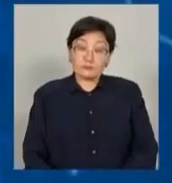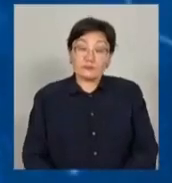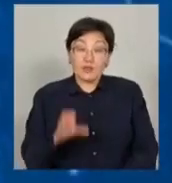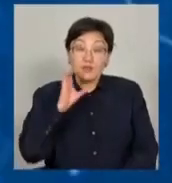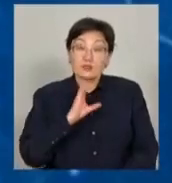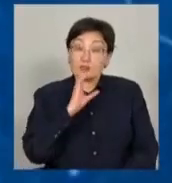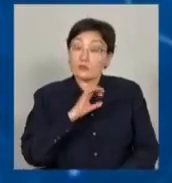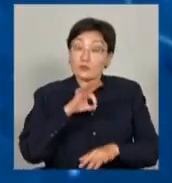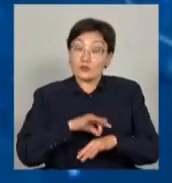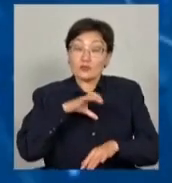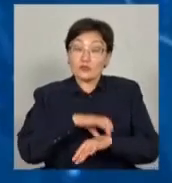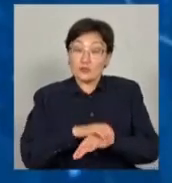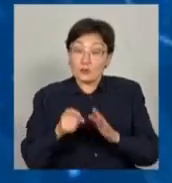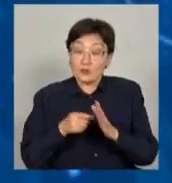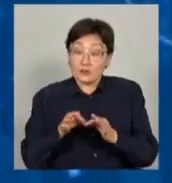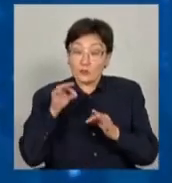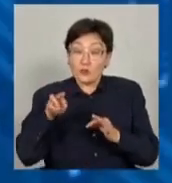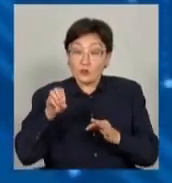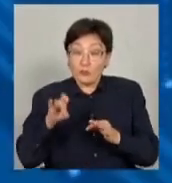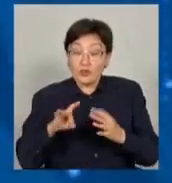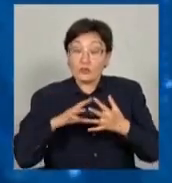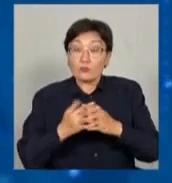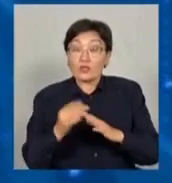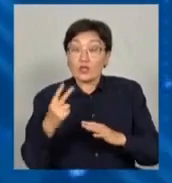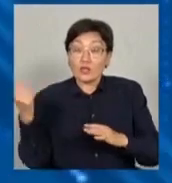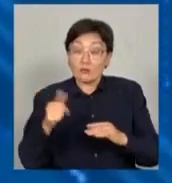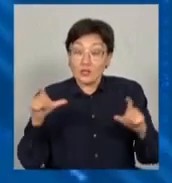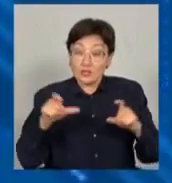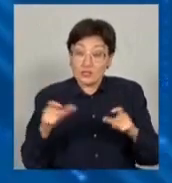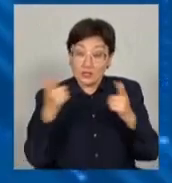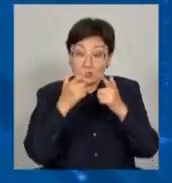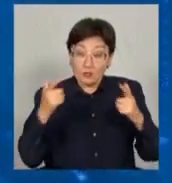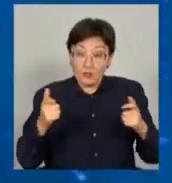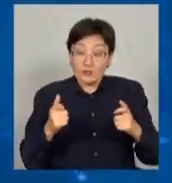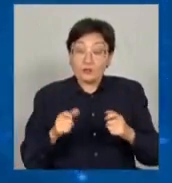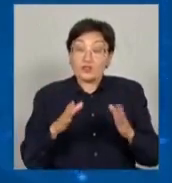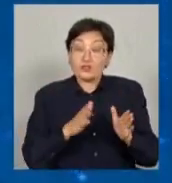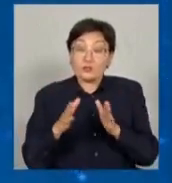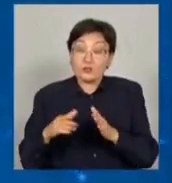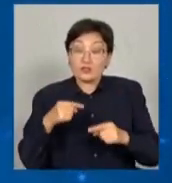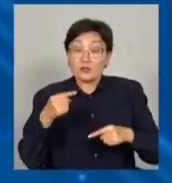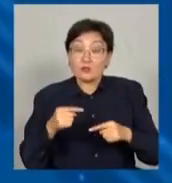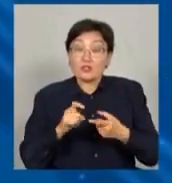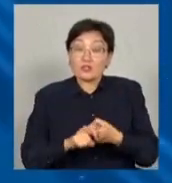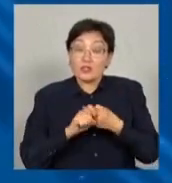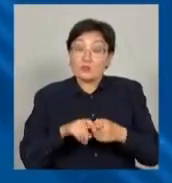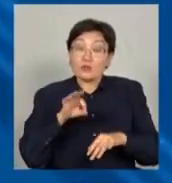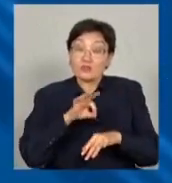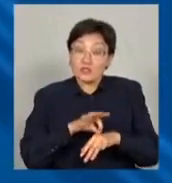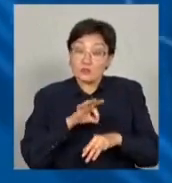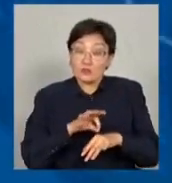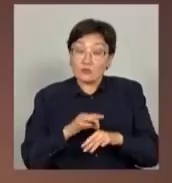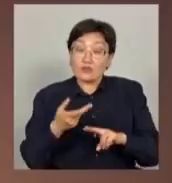Сибир жарасы анықталған Қарағанды облысының Топар ауылында 2 апталық карантин жарияланды. Ол режим ендігіде инфекциялық ауруханаға